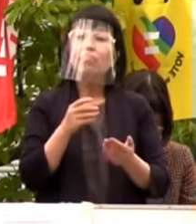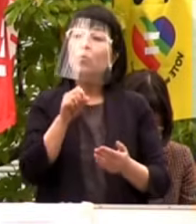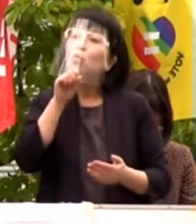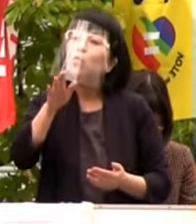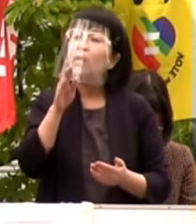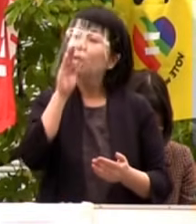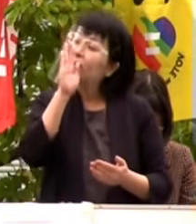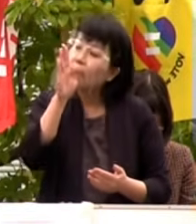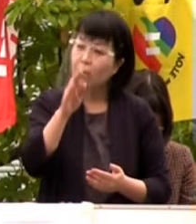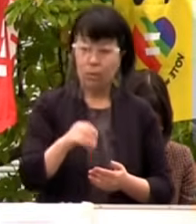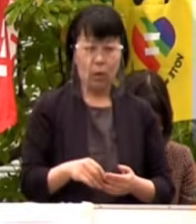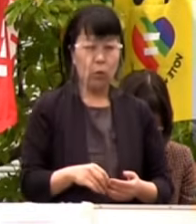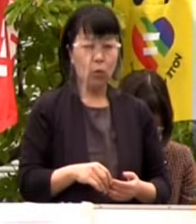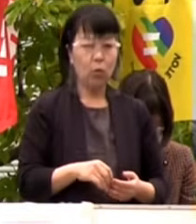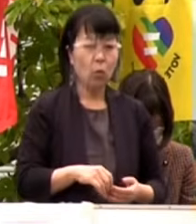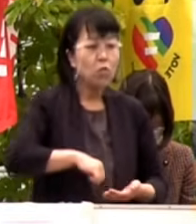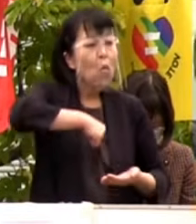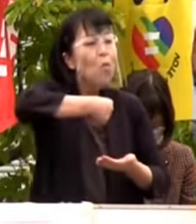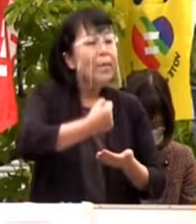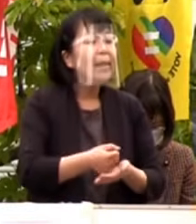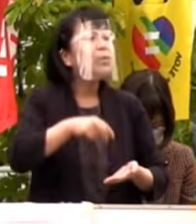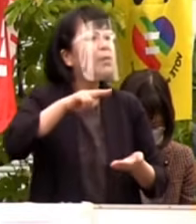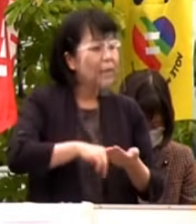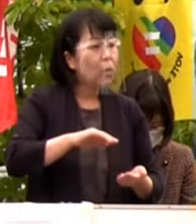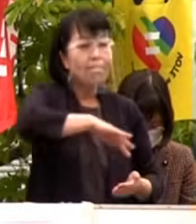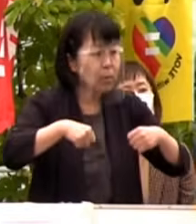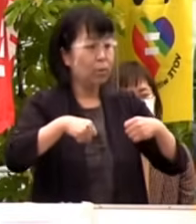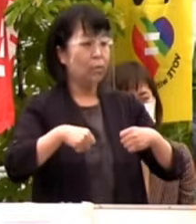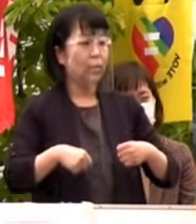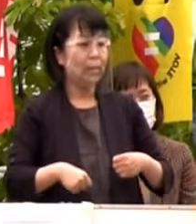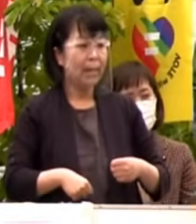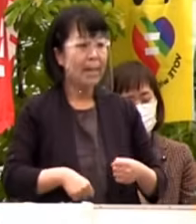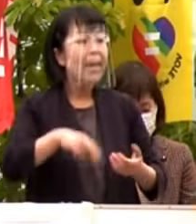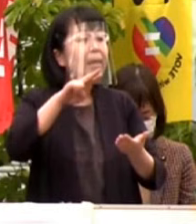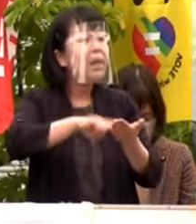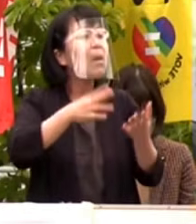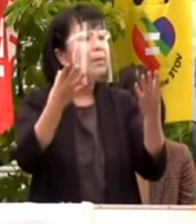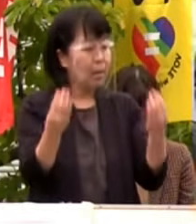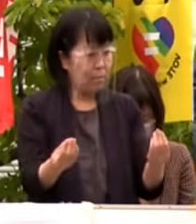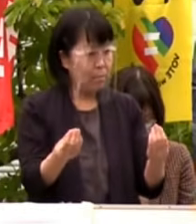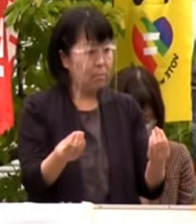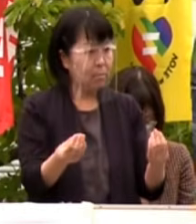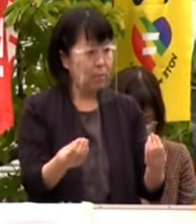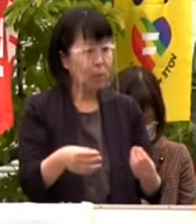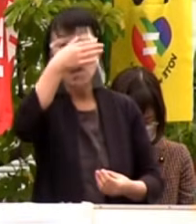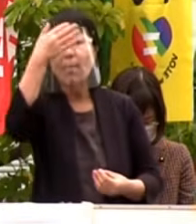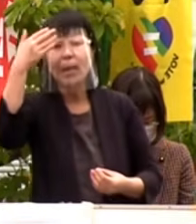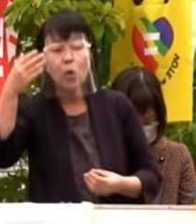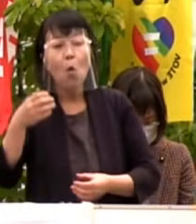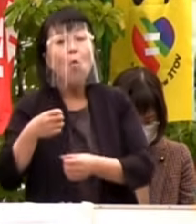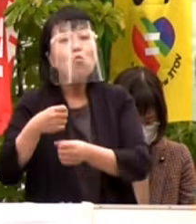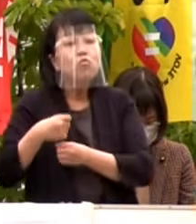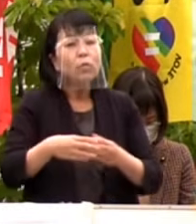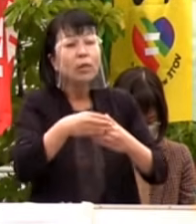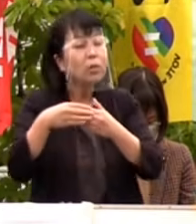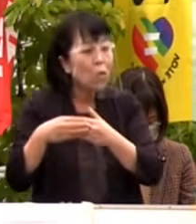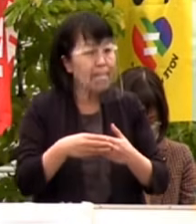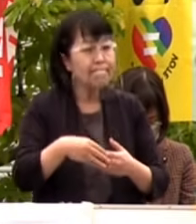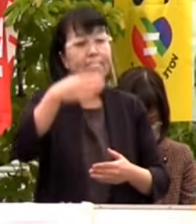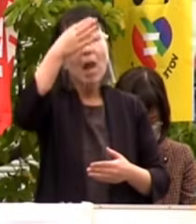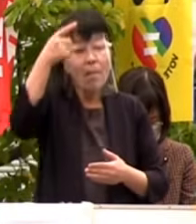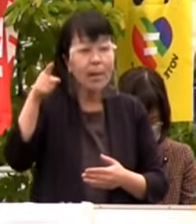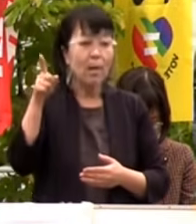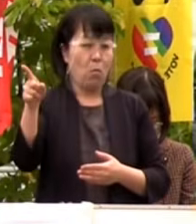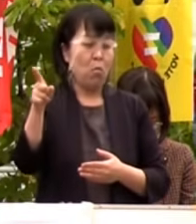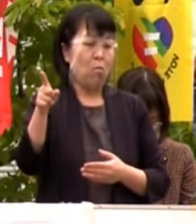決議を全会一致で採択したんです。アメリカと軍事同盟を結んでいる国もアメリカ本国も